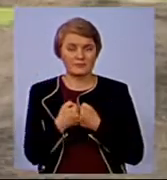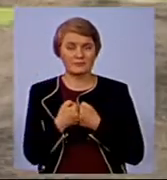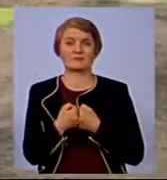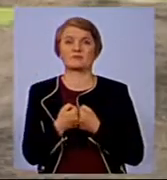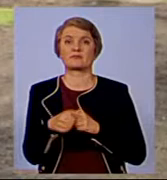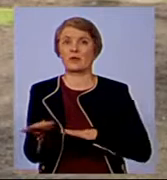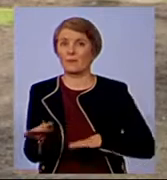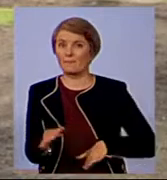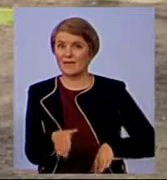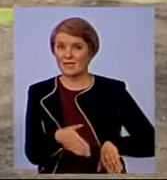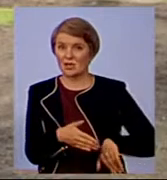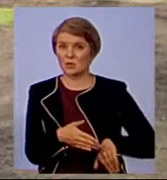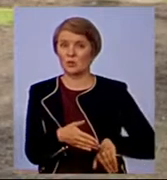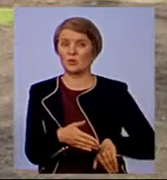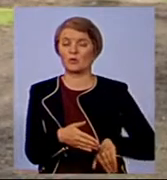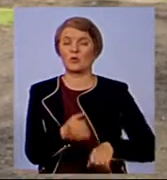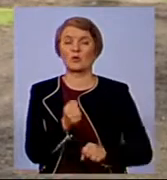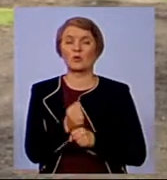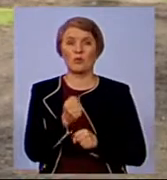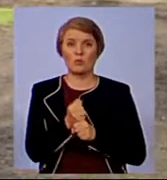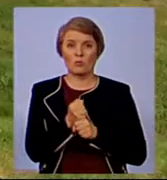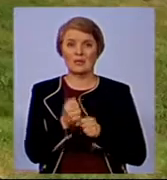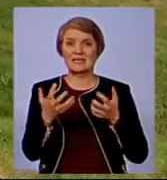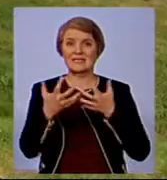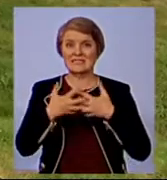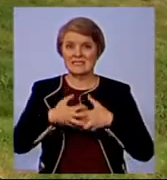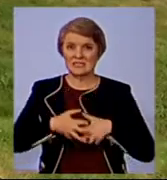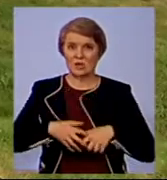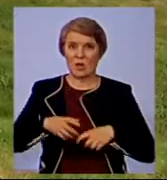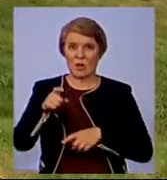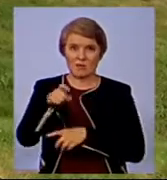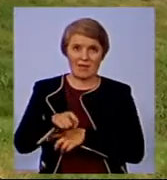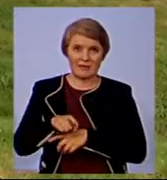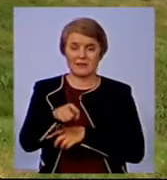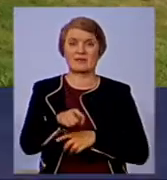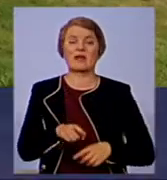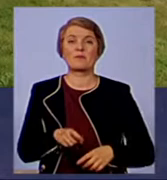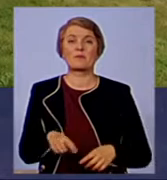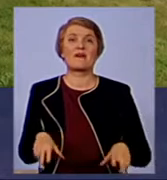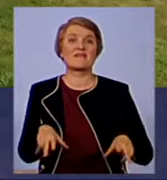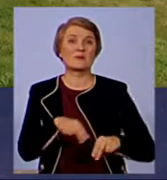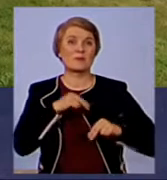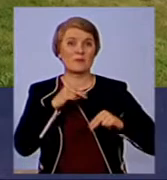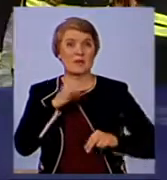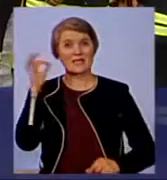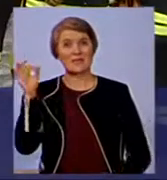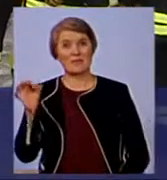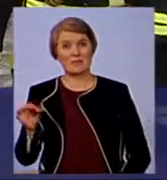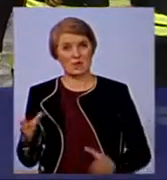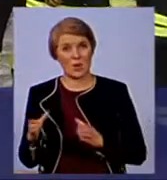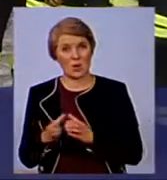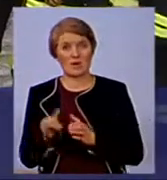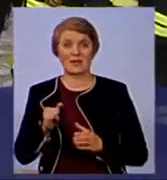цього робота з гідравлічним пневматичним обладнанням. Також в рамках співпраці німецької компанії ГІС із Державною